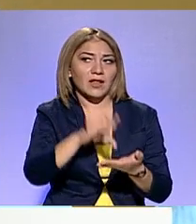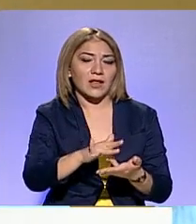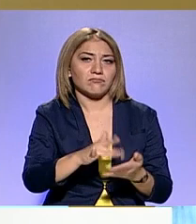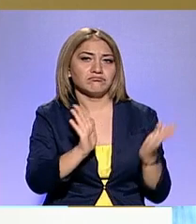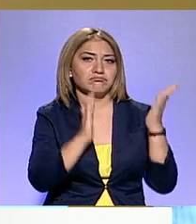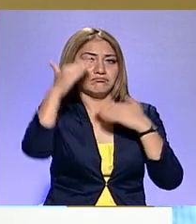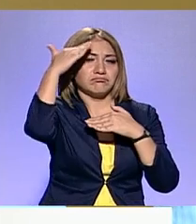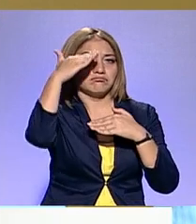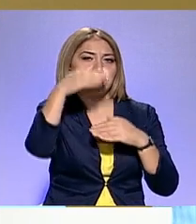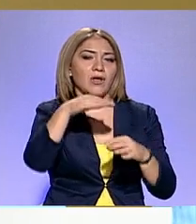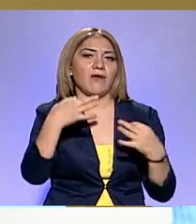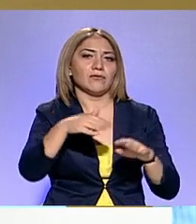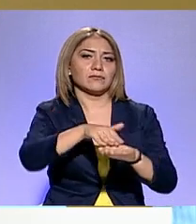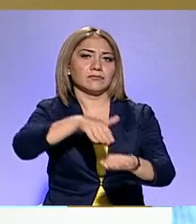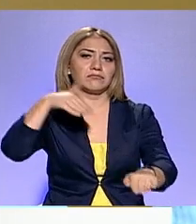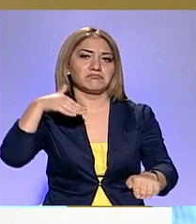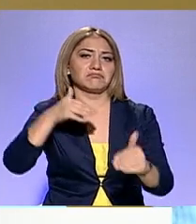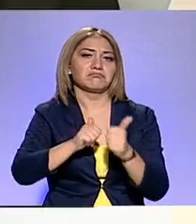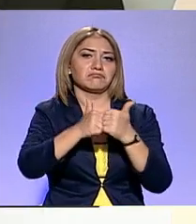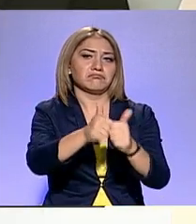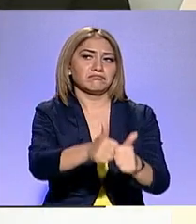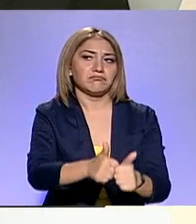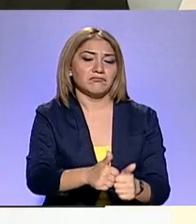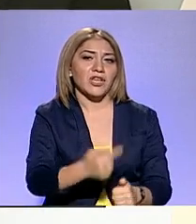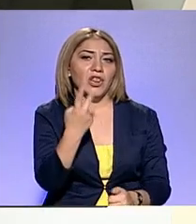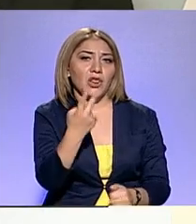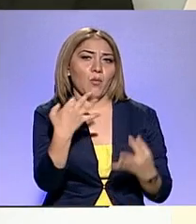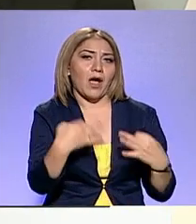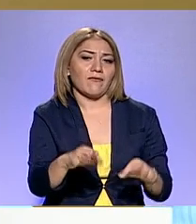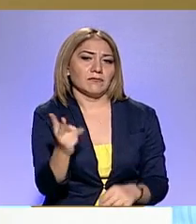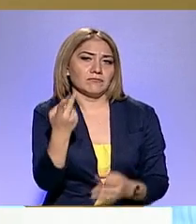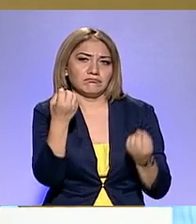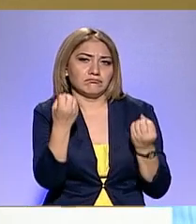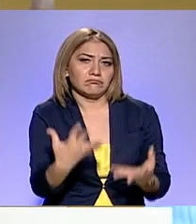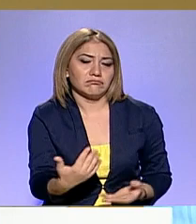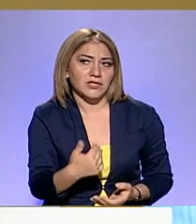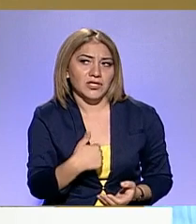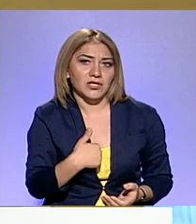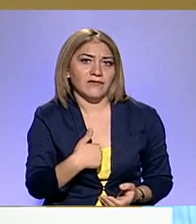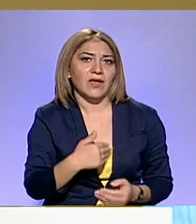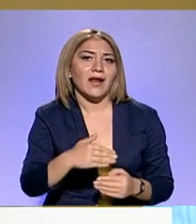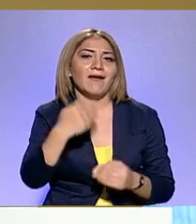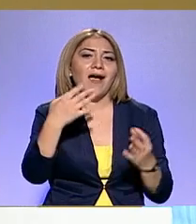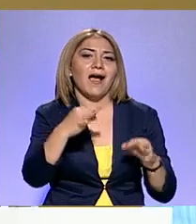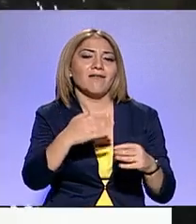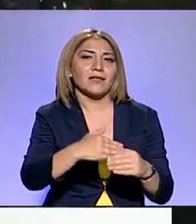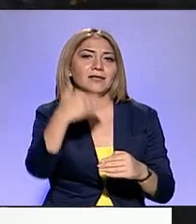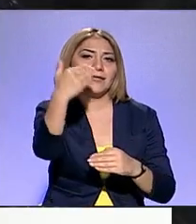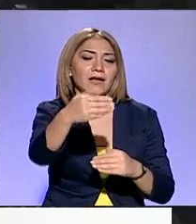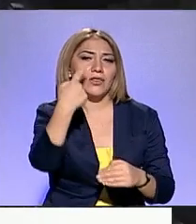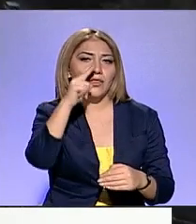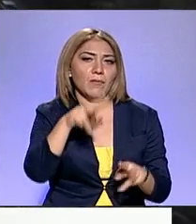թիկնազորով, կալոնայով։ Մարկոս Հարությունյանն ասում է, թե երկու մեքենայով են եղել, ինքը չի ֆիքսել, որ դիմացինը նման